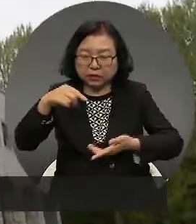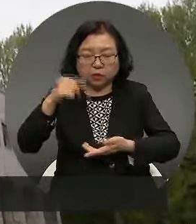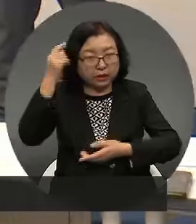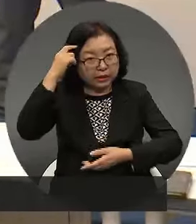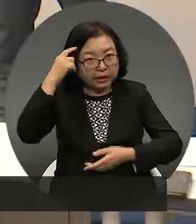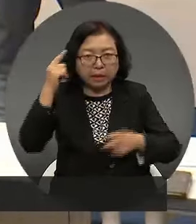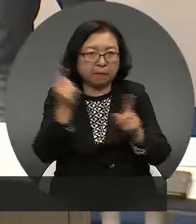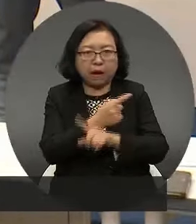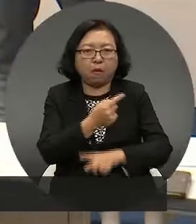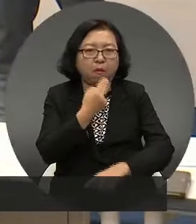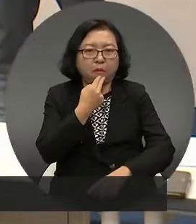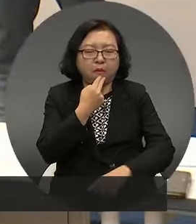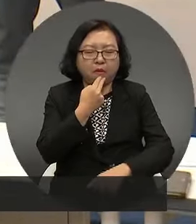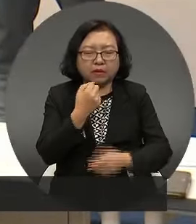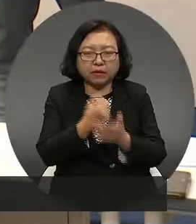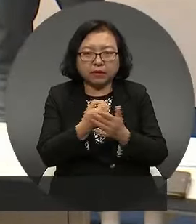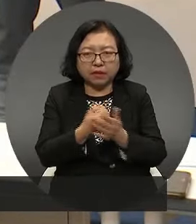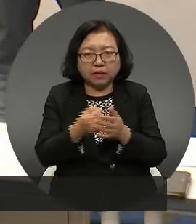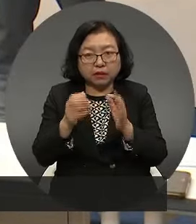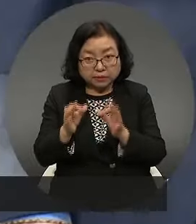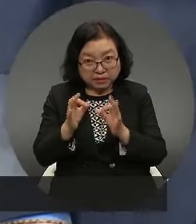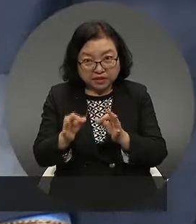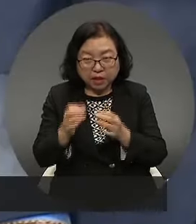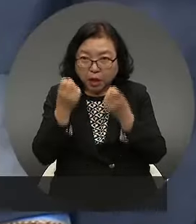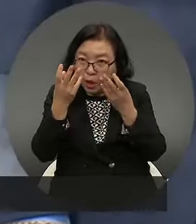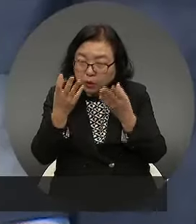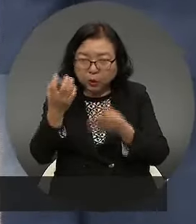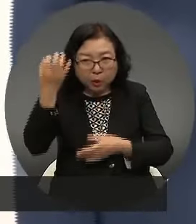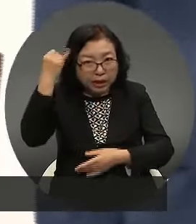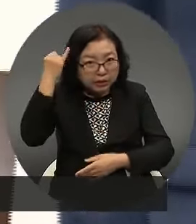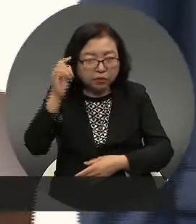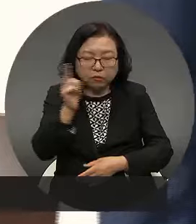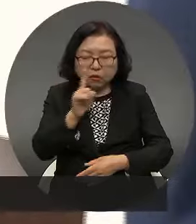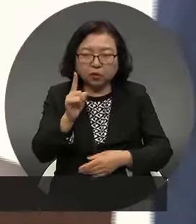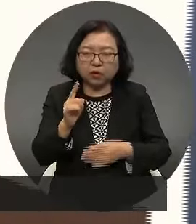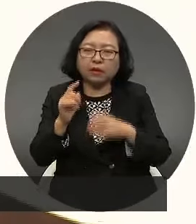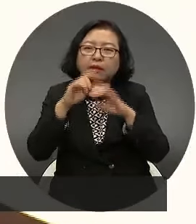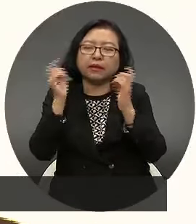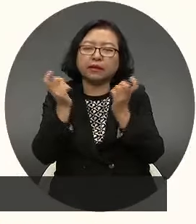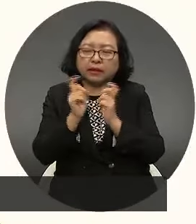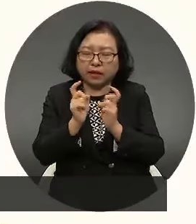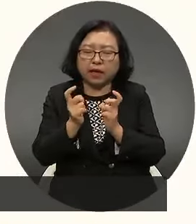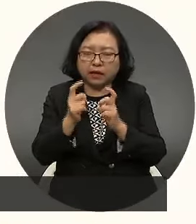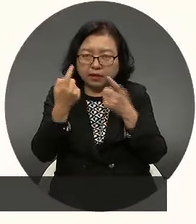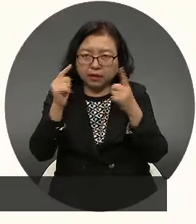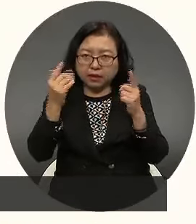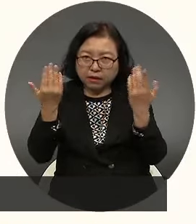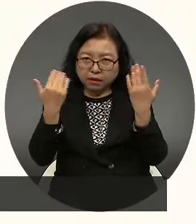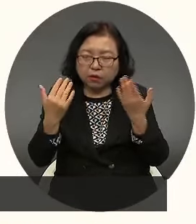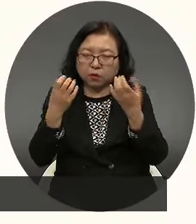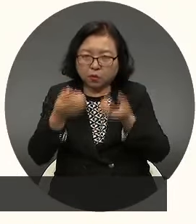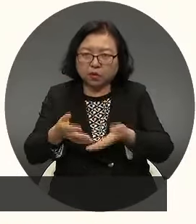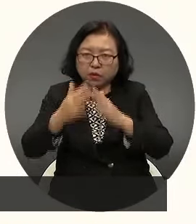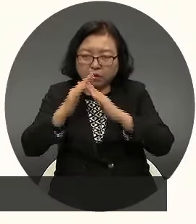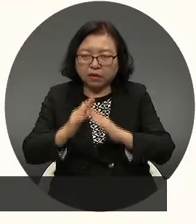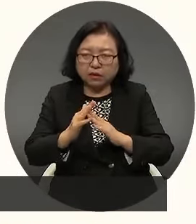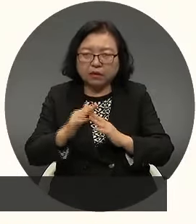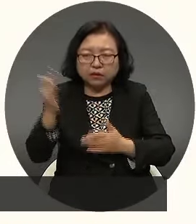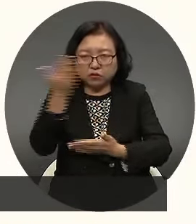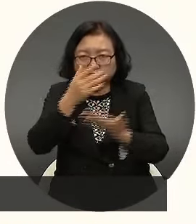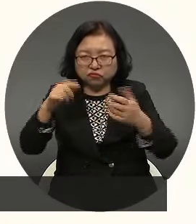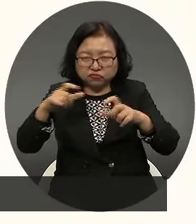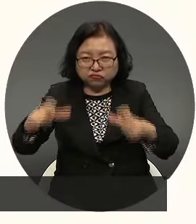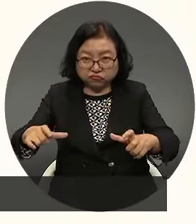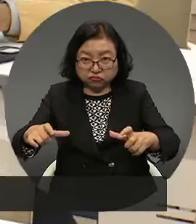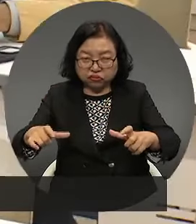없자 김 지사가 꺼낸 또 다른 압박 카드는 사립의대 추가 신설이었습니다. 청주지역 사립대학에